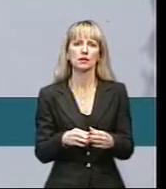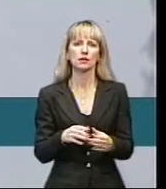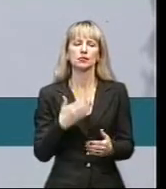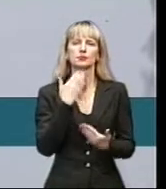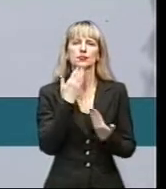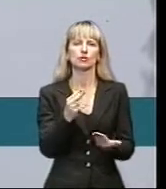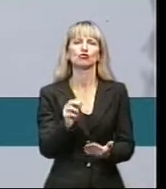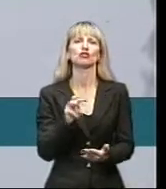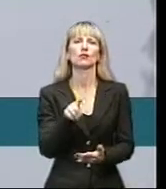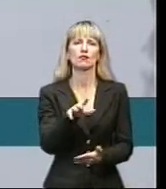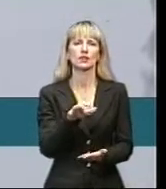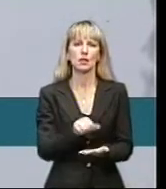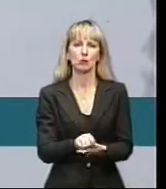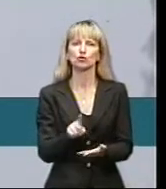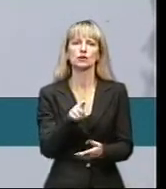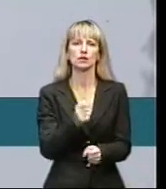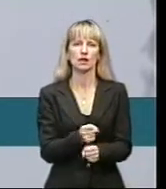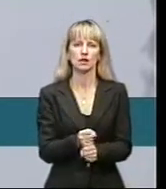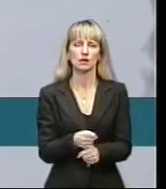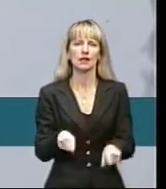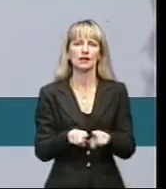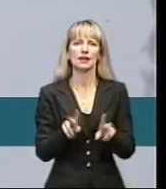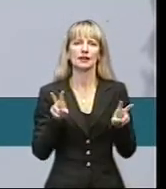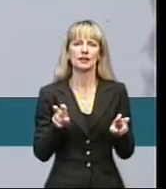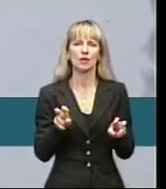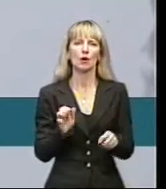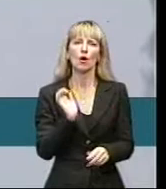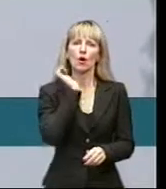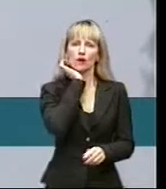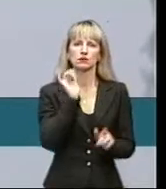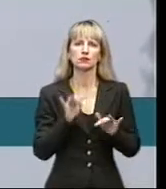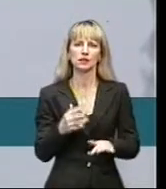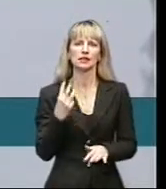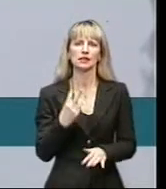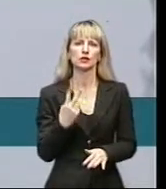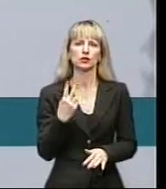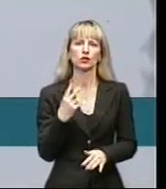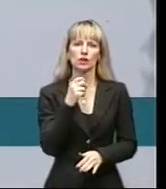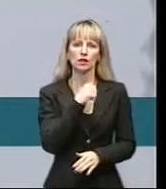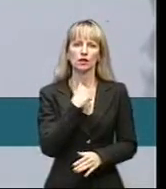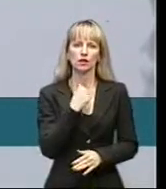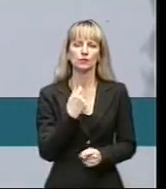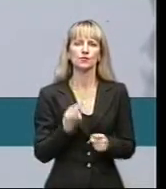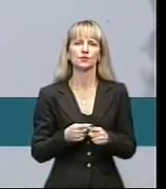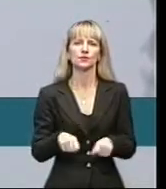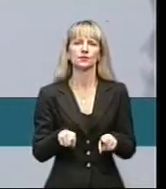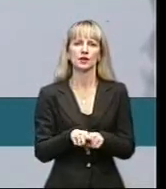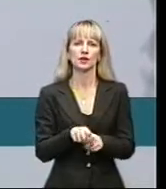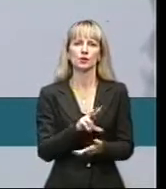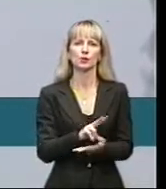ви займаєтесь? Ну, я сказала, от така тема, Оріхівська справа, 32-й рік. Це теж